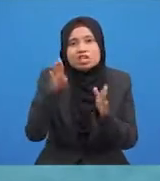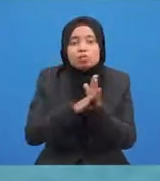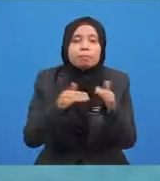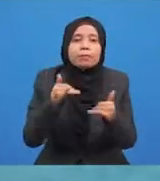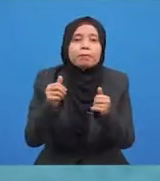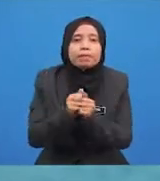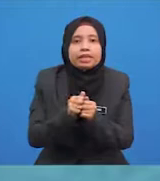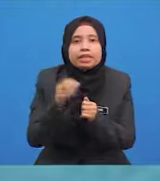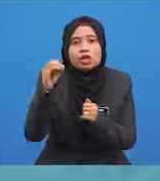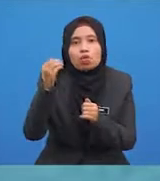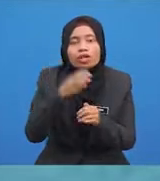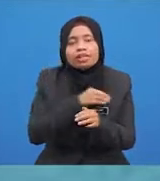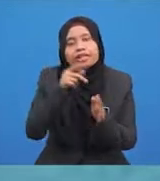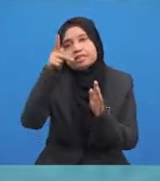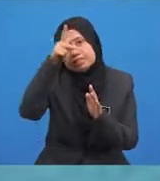Oren dan Kelabu.